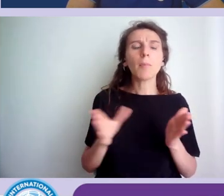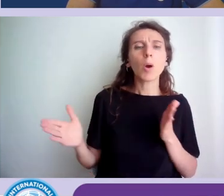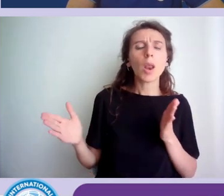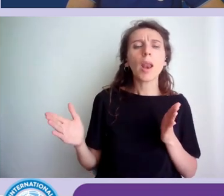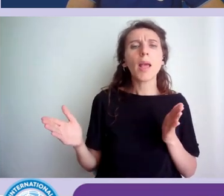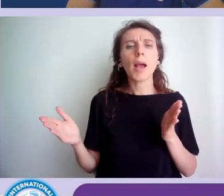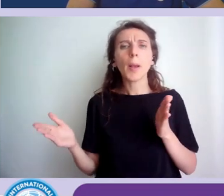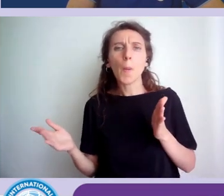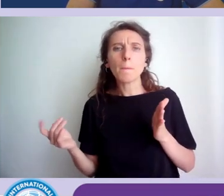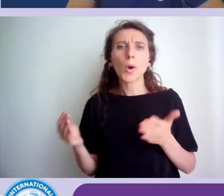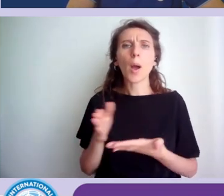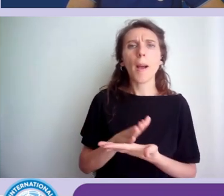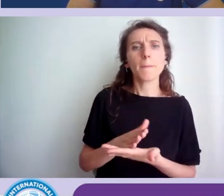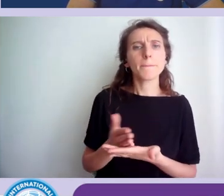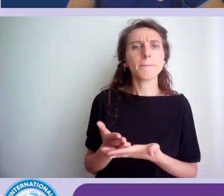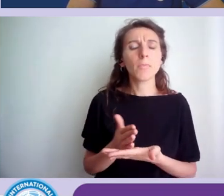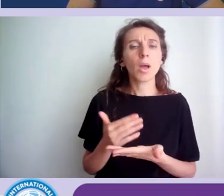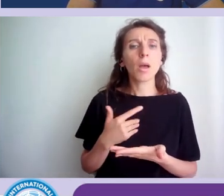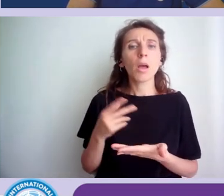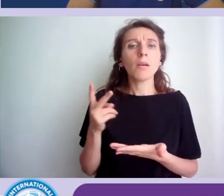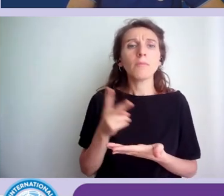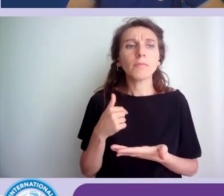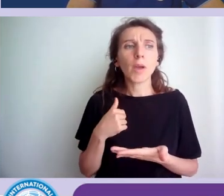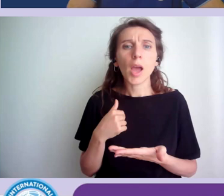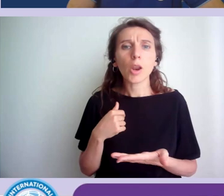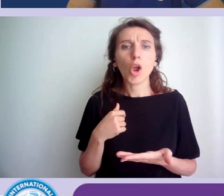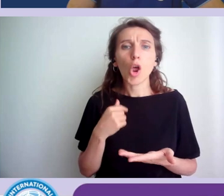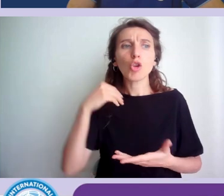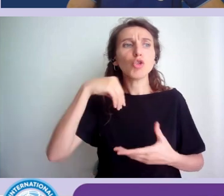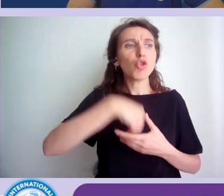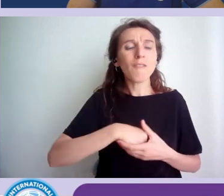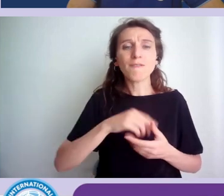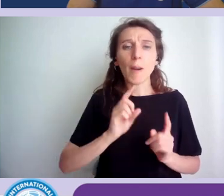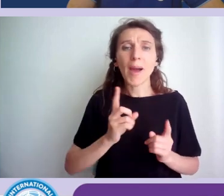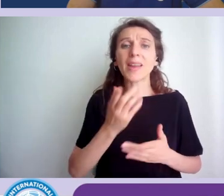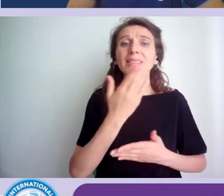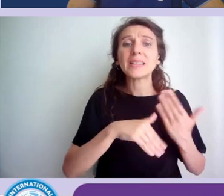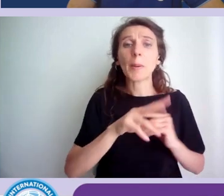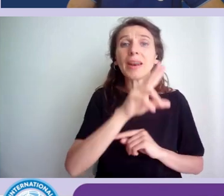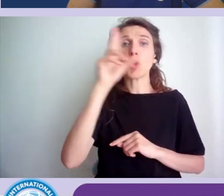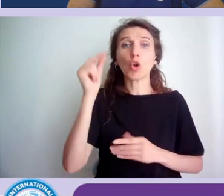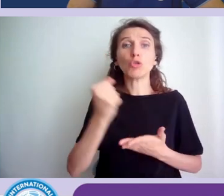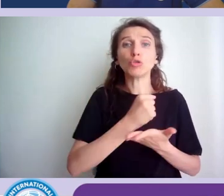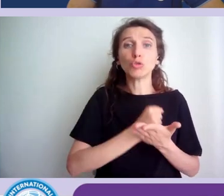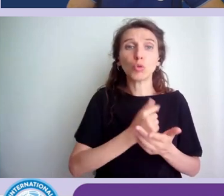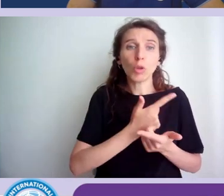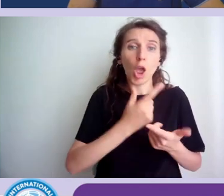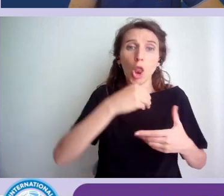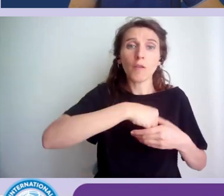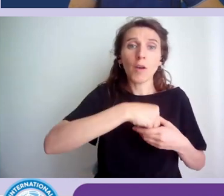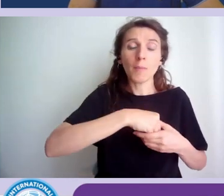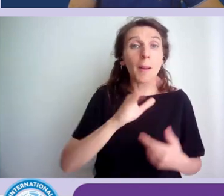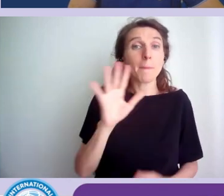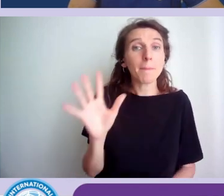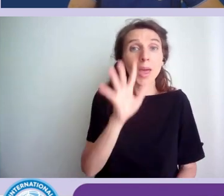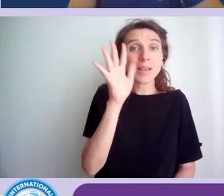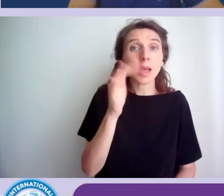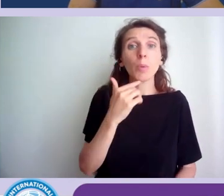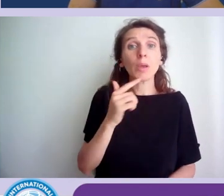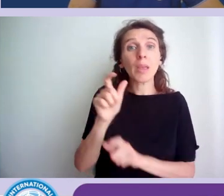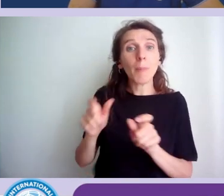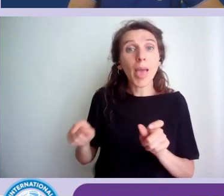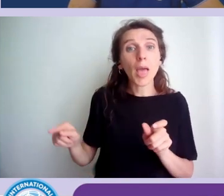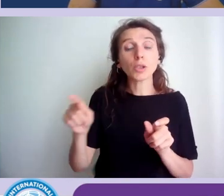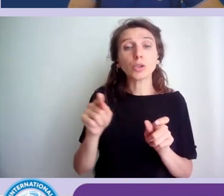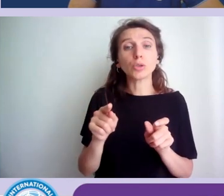Borderline non che non rientra nelle disabilità riconosciute una per esempio sono le